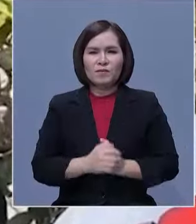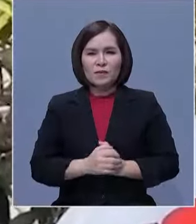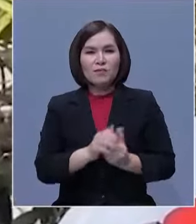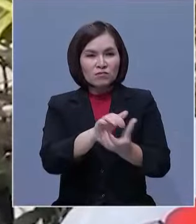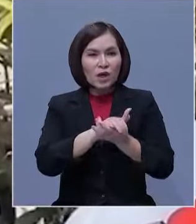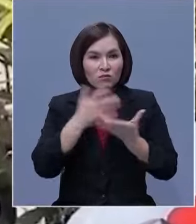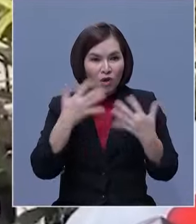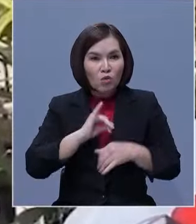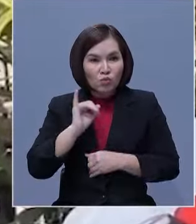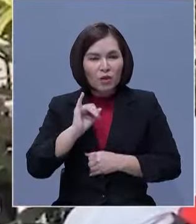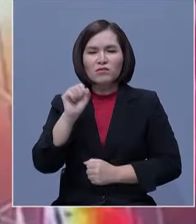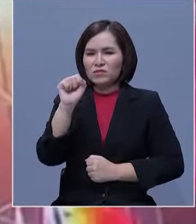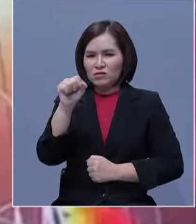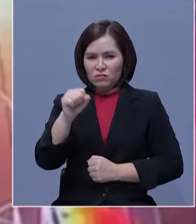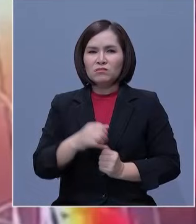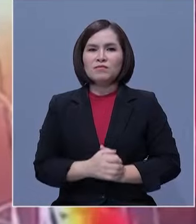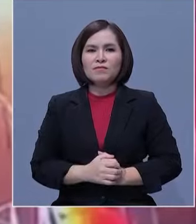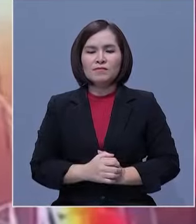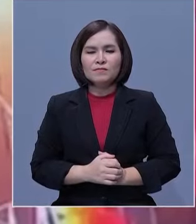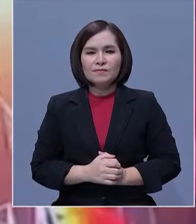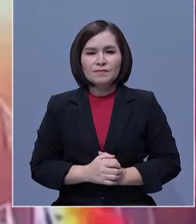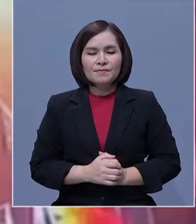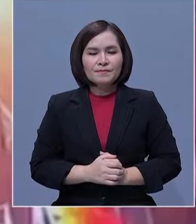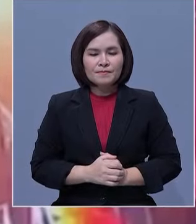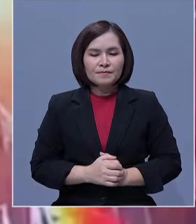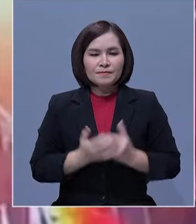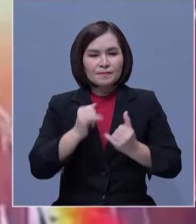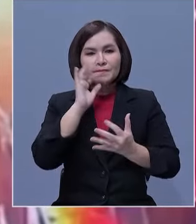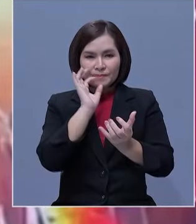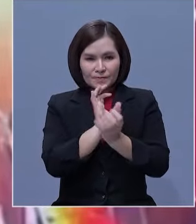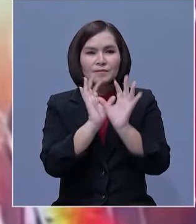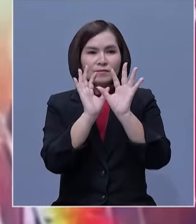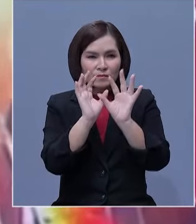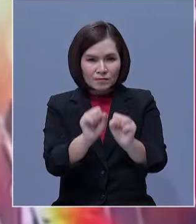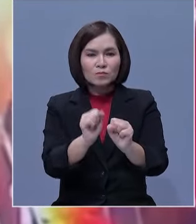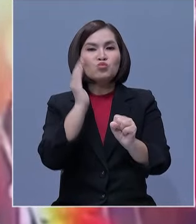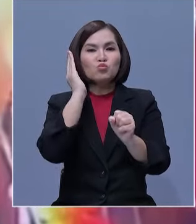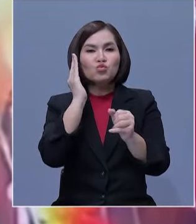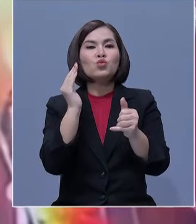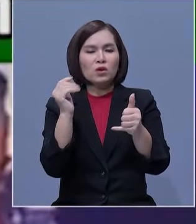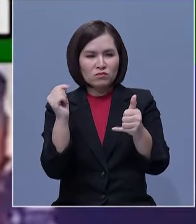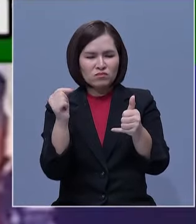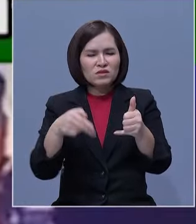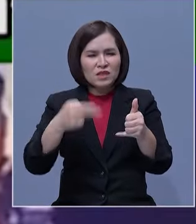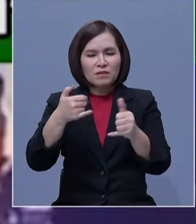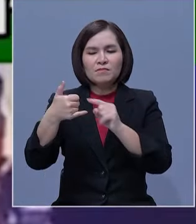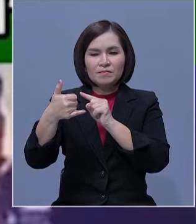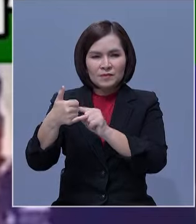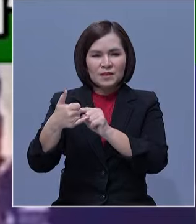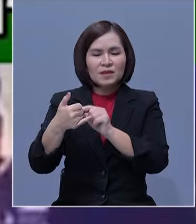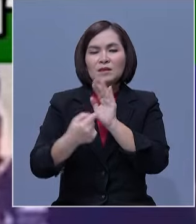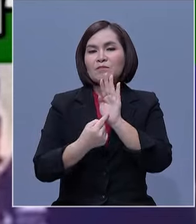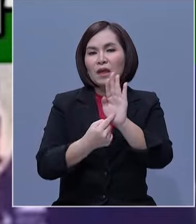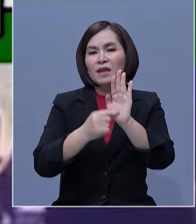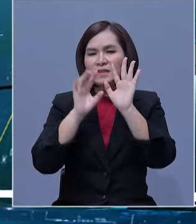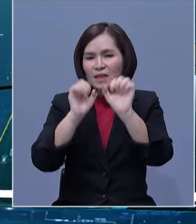แล้ว มีแล้ว ล่าสุดนะครับตำรวจออกหมายจับนายอธิพัฒน์คนก่อเหตุแล้วนะครับในข้อหาฆ่าผู้